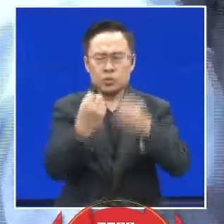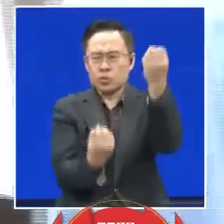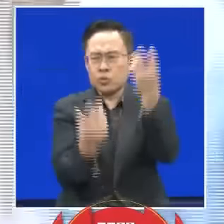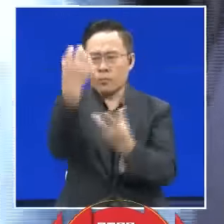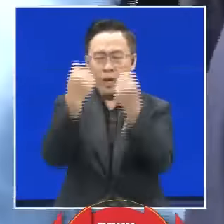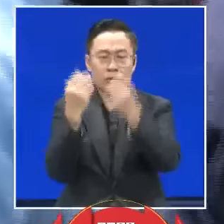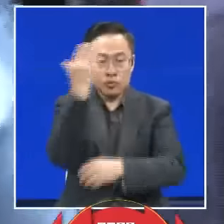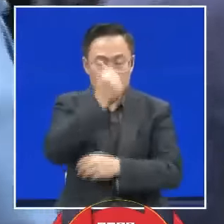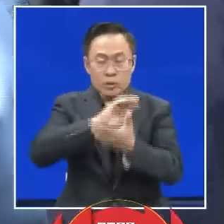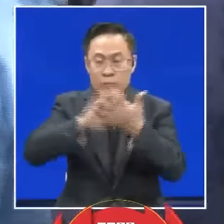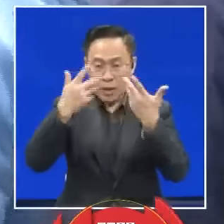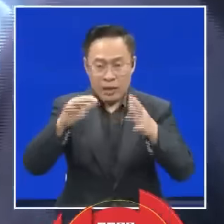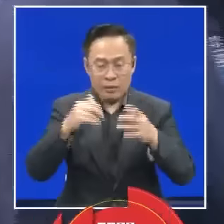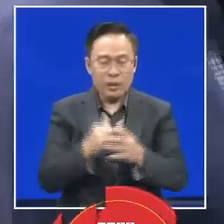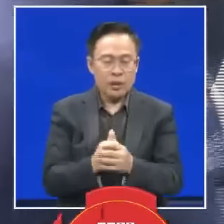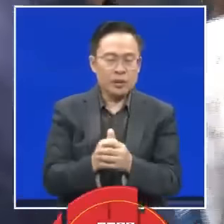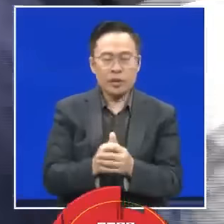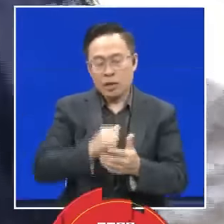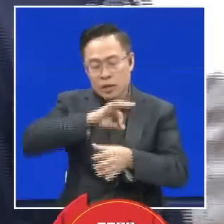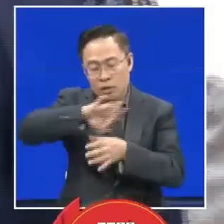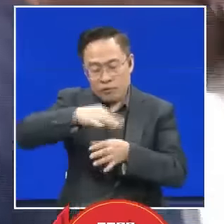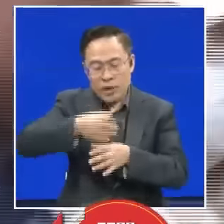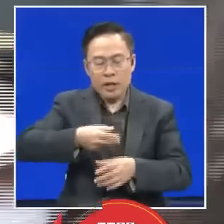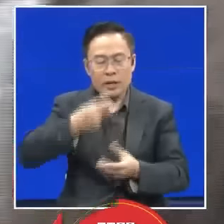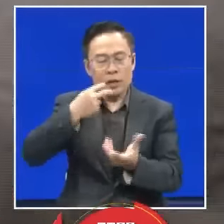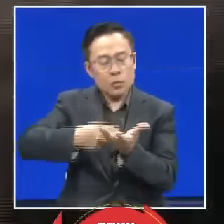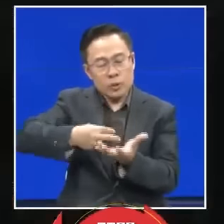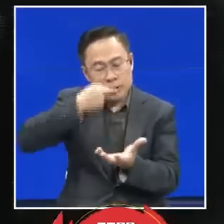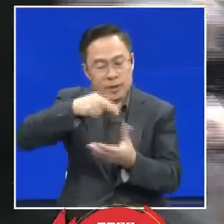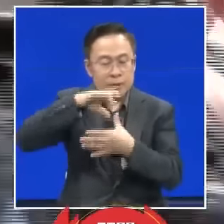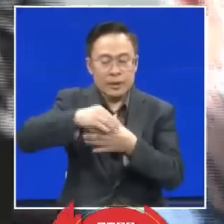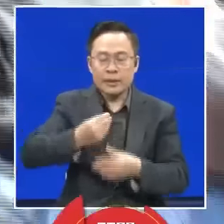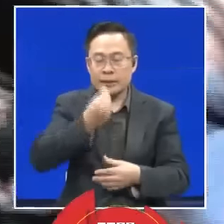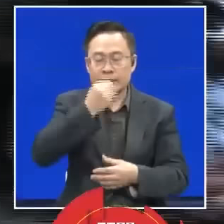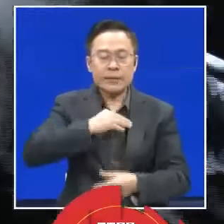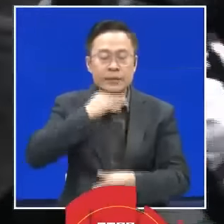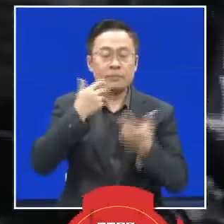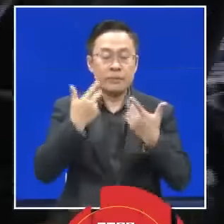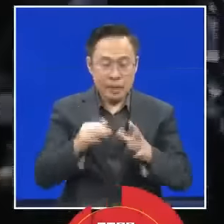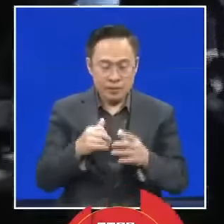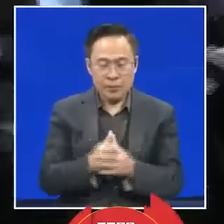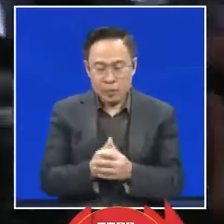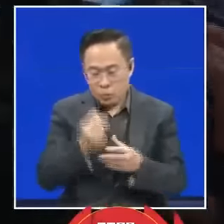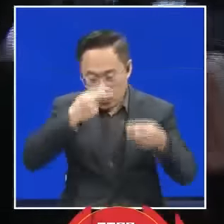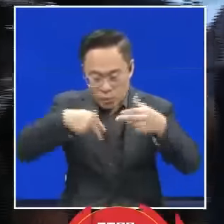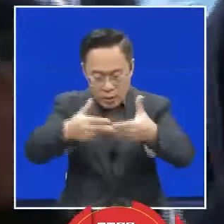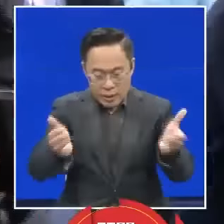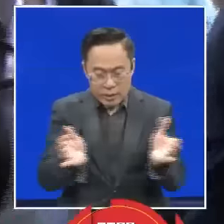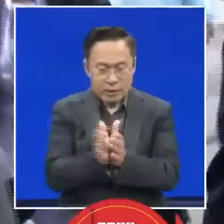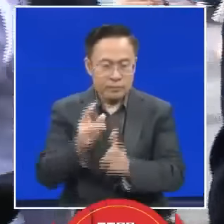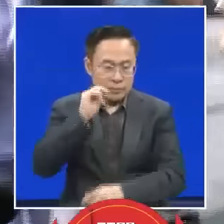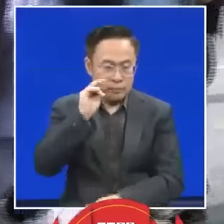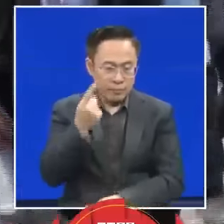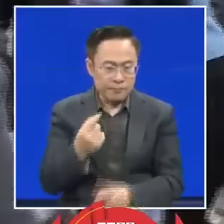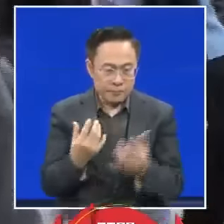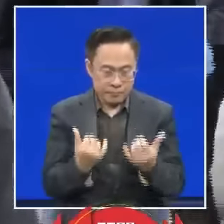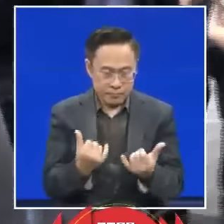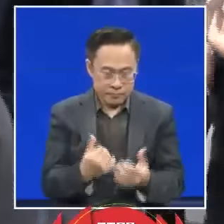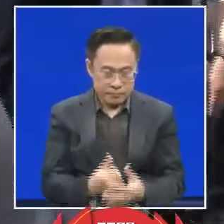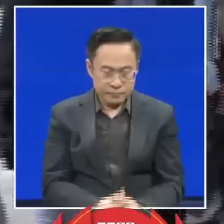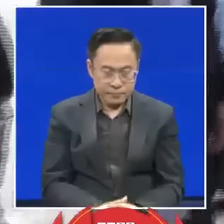ที่ร้านช้างม้อยกาแฟซึ่งเป็นร้านก๋วยเตี๋ยวเนื้อครับซึ่งการเดินทางมาที่อ่างเก็บน้ำหนองเขียวในครั้งนี้นะครับน